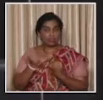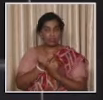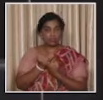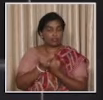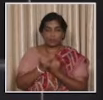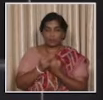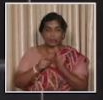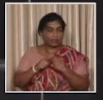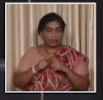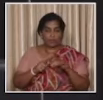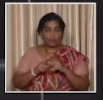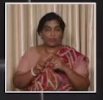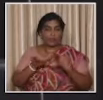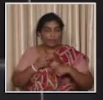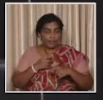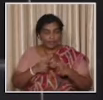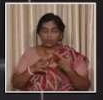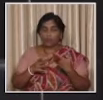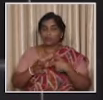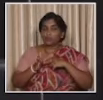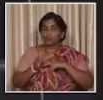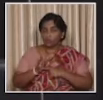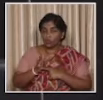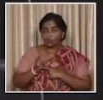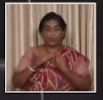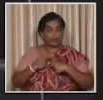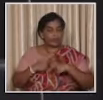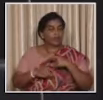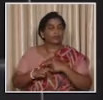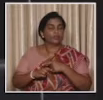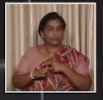නෙවෙයි, ආම්පන්න, ඒ වගේම අවශ්‍ය